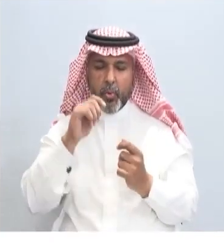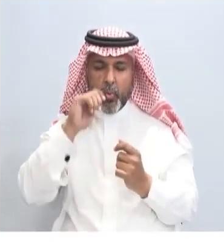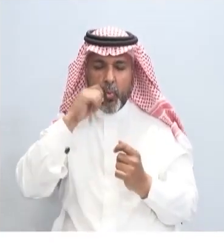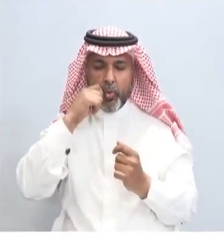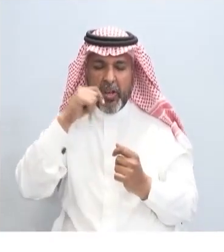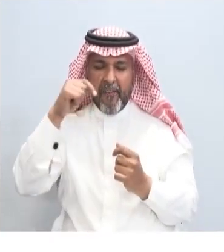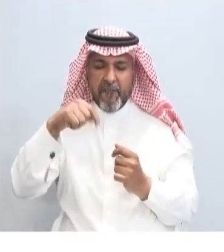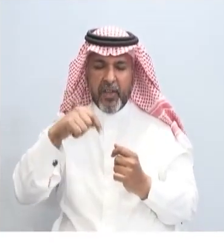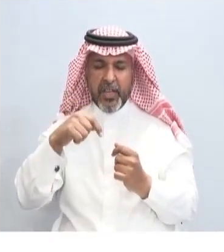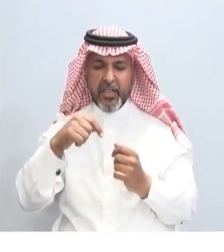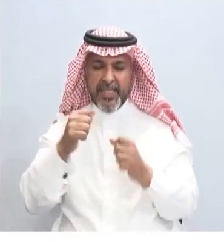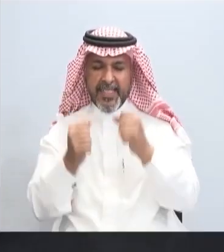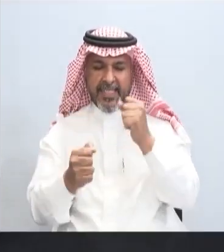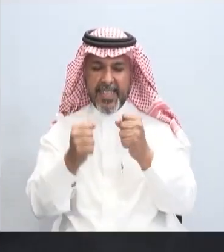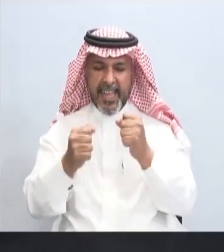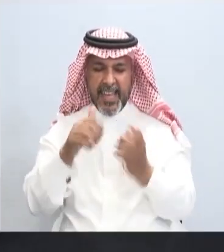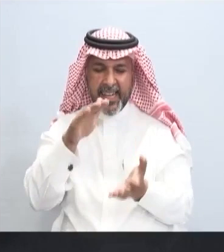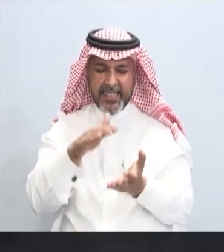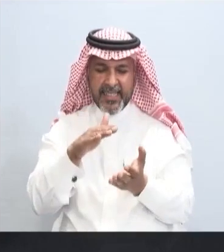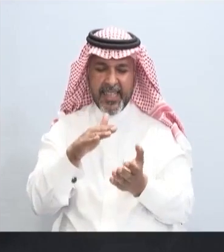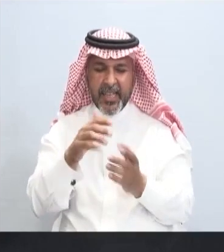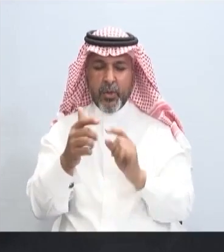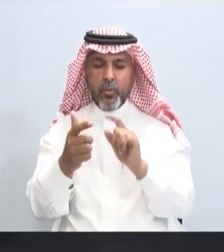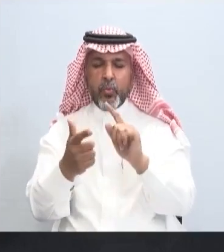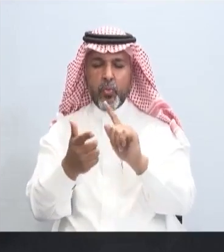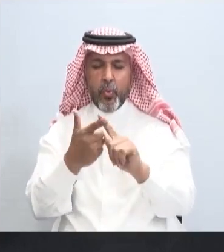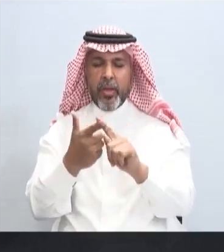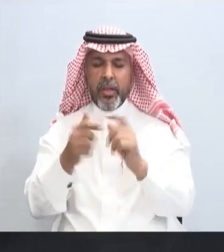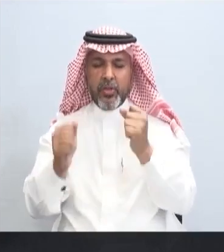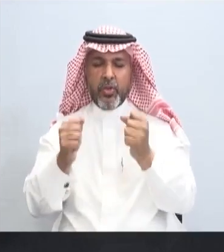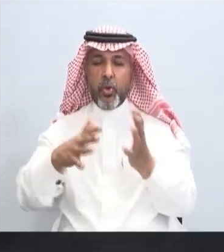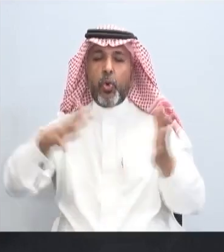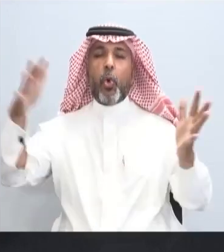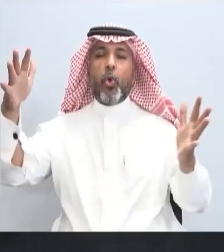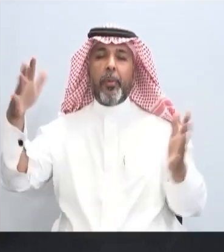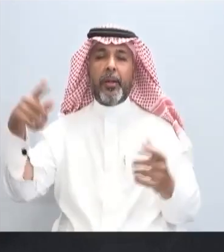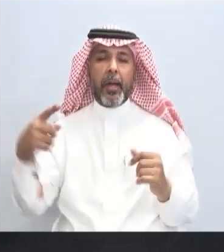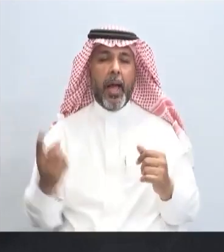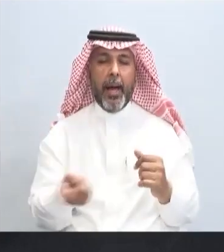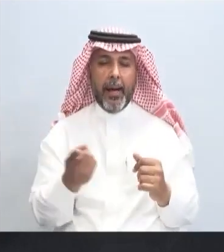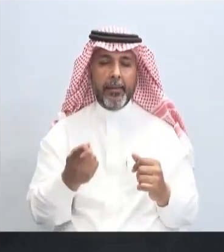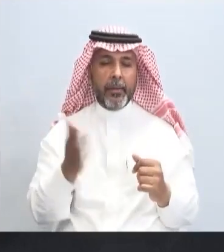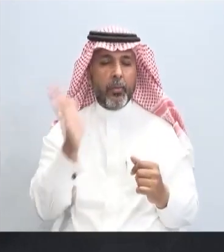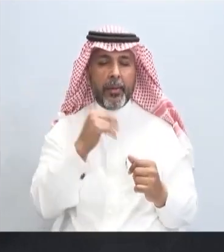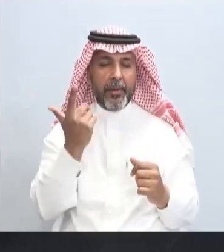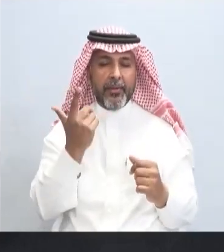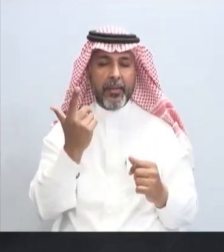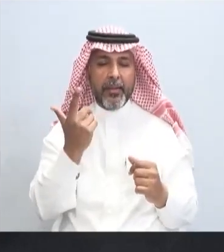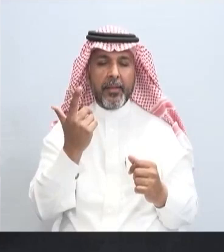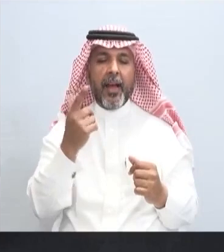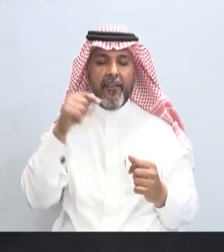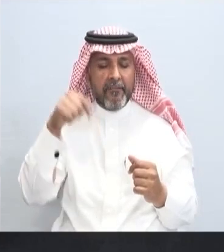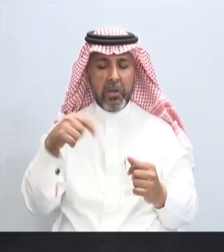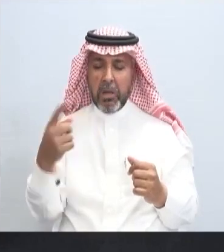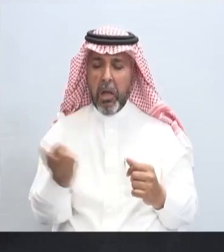كون الرجل عنده سياره هل هذا يمنع انه يكون عنده شاحنه لا يمكن يصير عنده سياره وعنده شاحنه يعني يكون